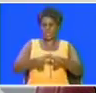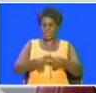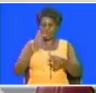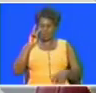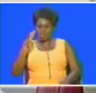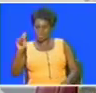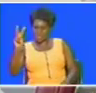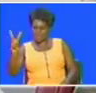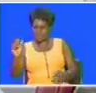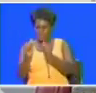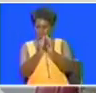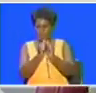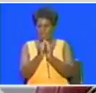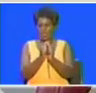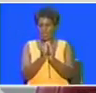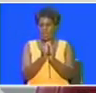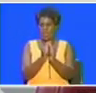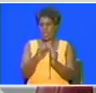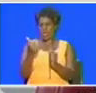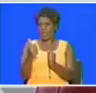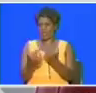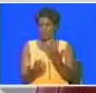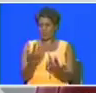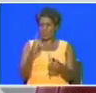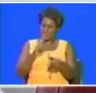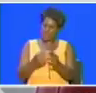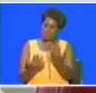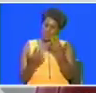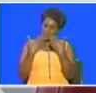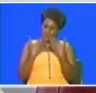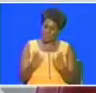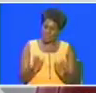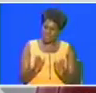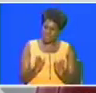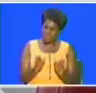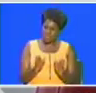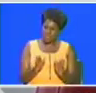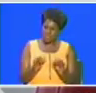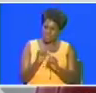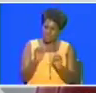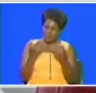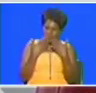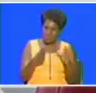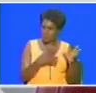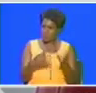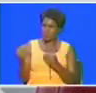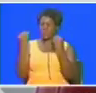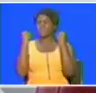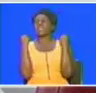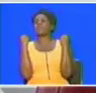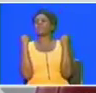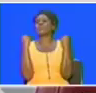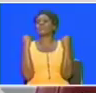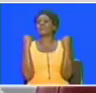TV. Kuna wale ambao wanakulia jikoni. Ukimaliza kupika watu wakisha kula, ukiondoa vyombo, ukiosha, pita straight kwenye bedroom yako